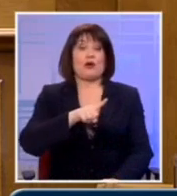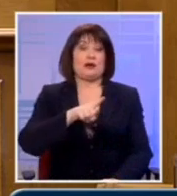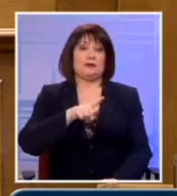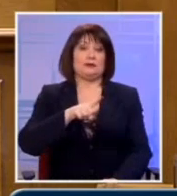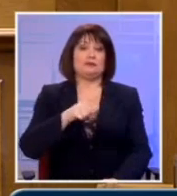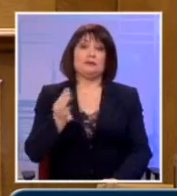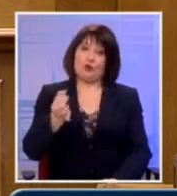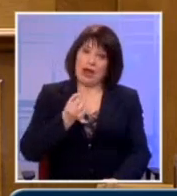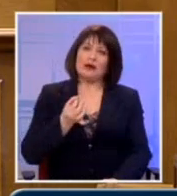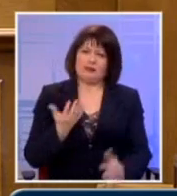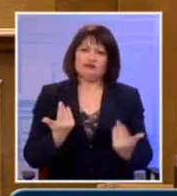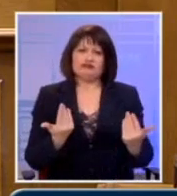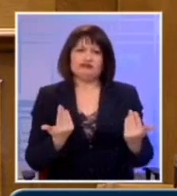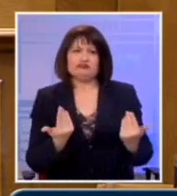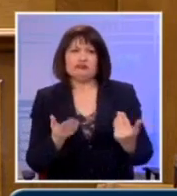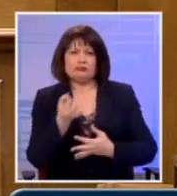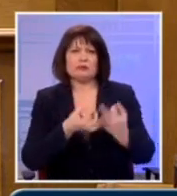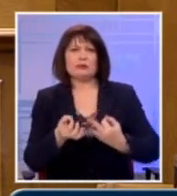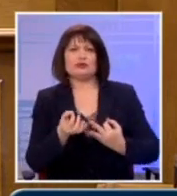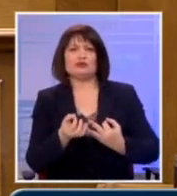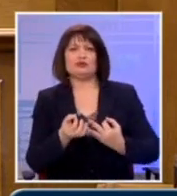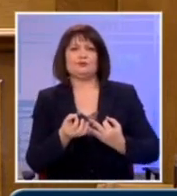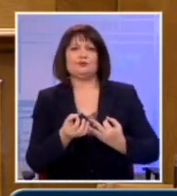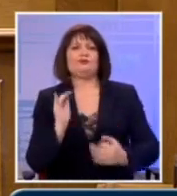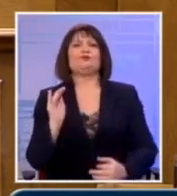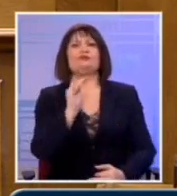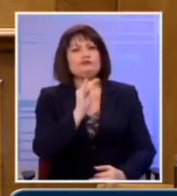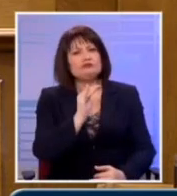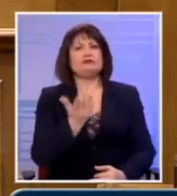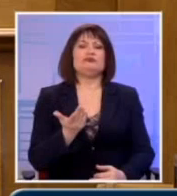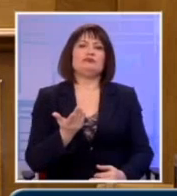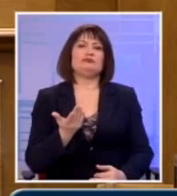με την καλή έννοια βέβαια, όλους όσοι και όσες